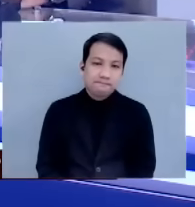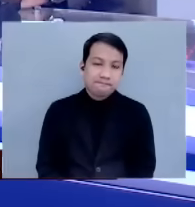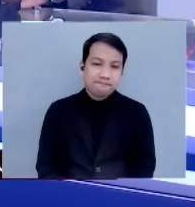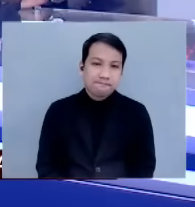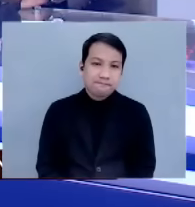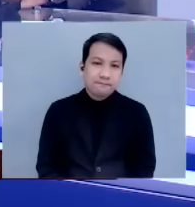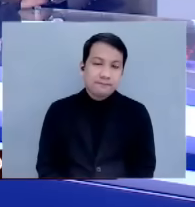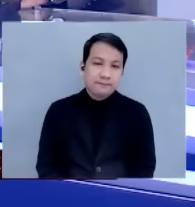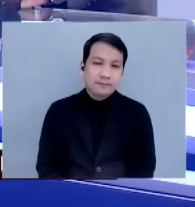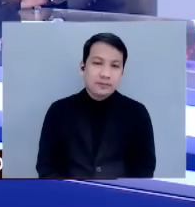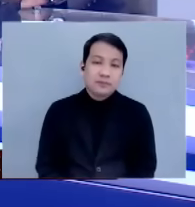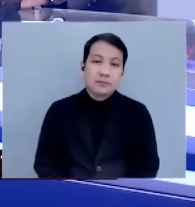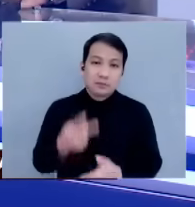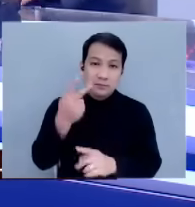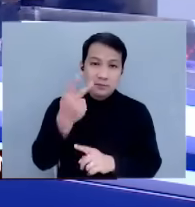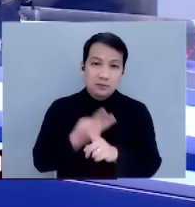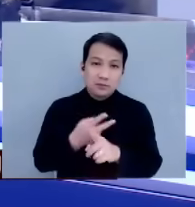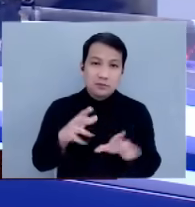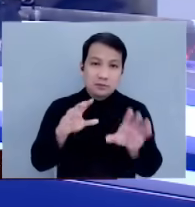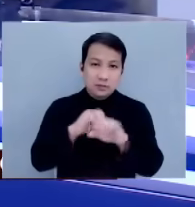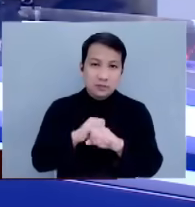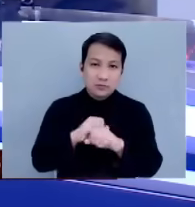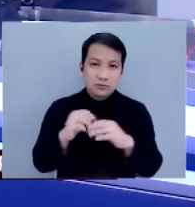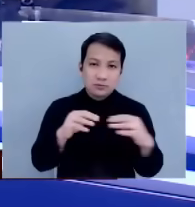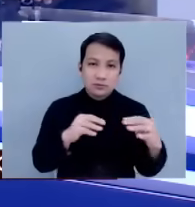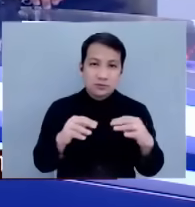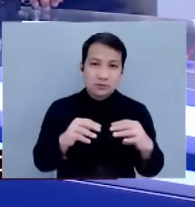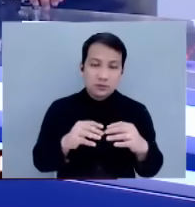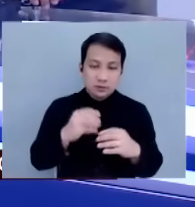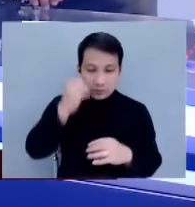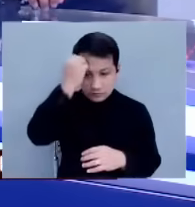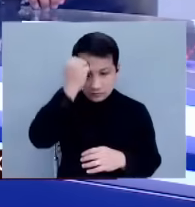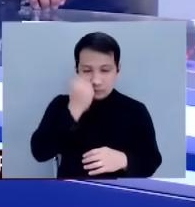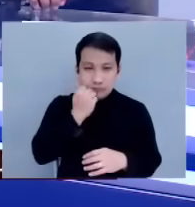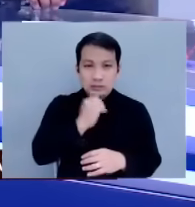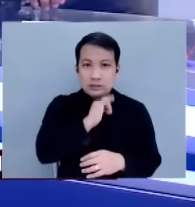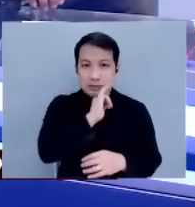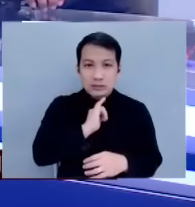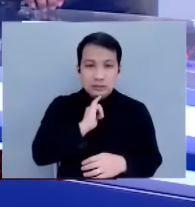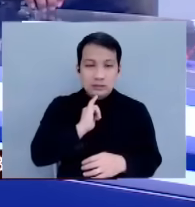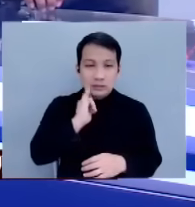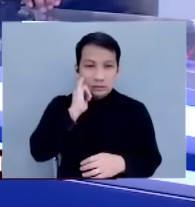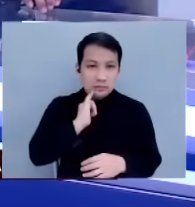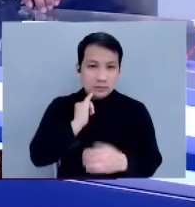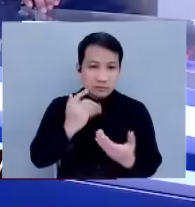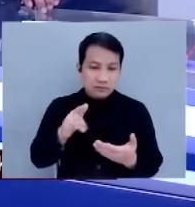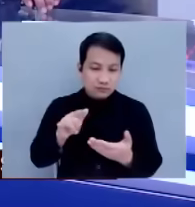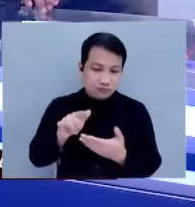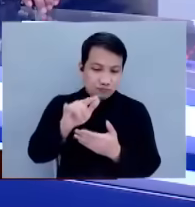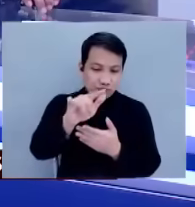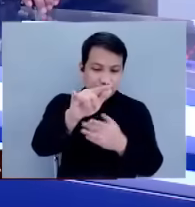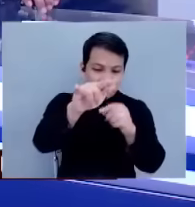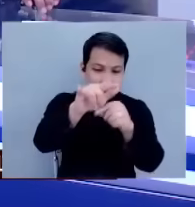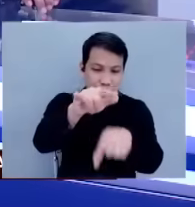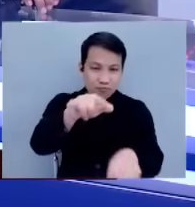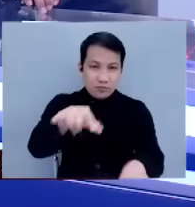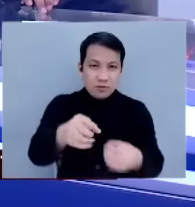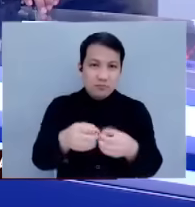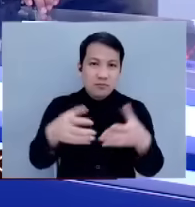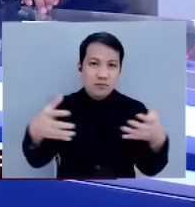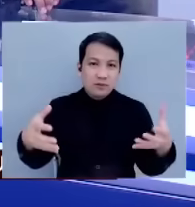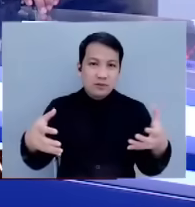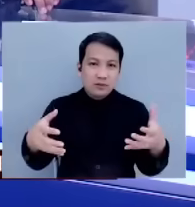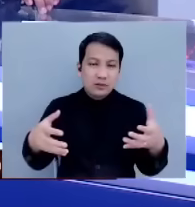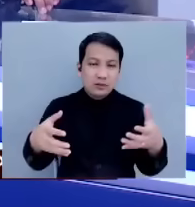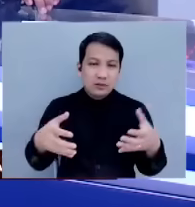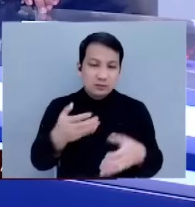Eksaktong 2 buwan mula nang sumiklab ang gera ng Israel at Hamas, inuulan ng airstrike ang border ng Gaza. Kabilang sa mga namatay, ang 17 miyembro